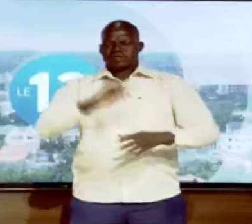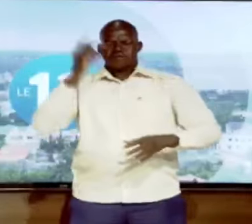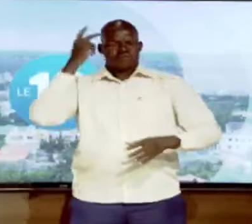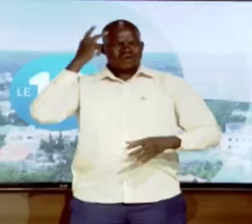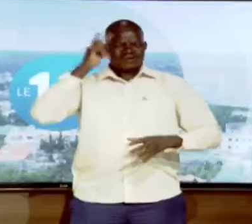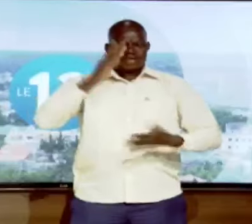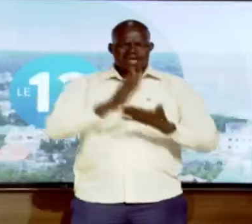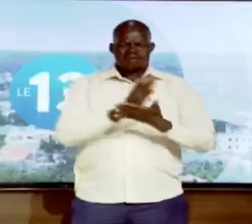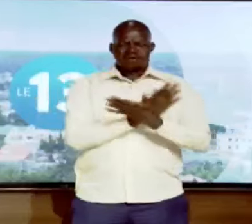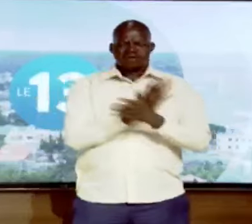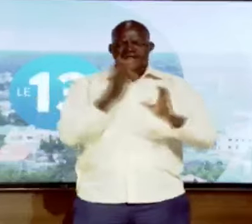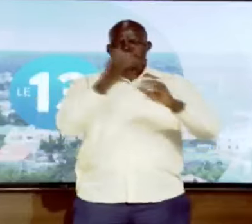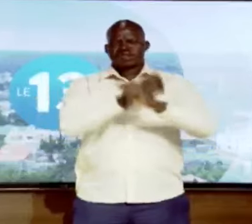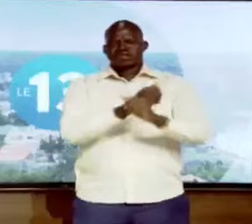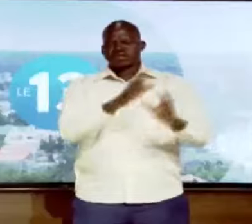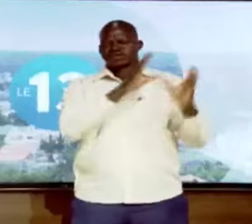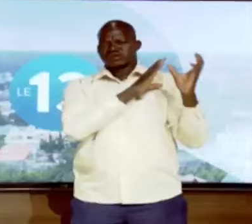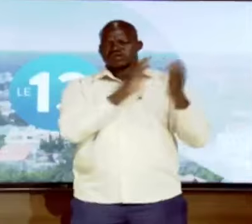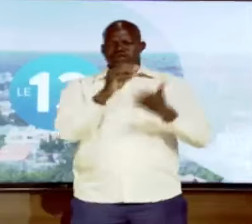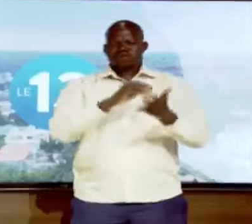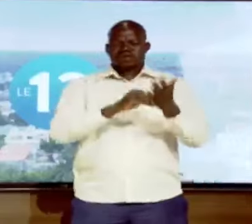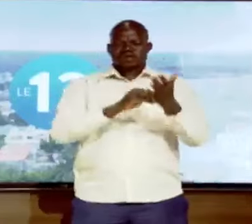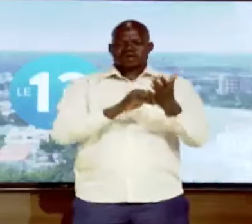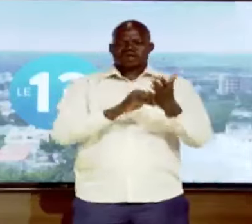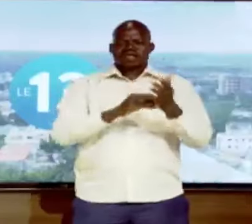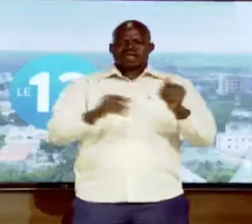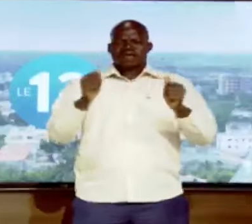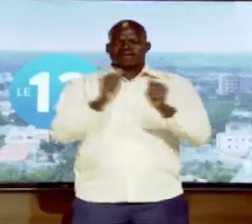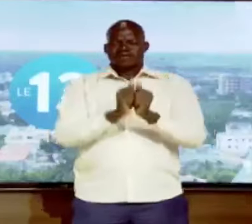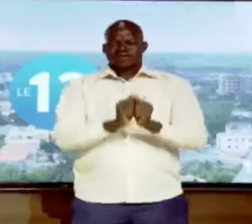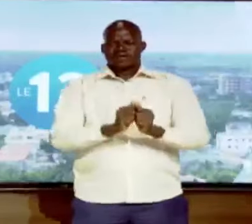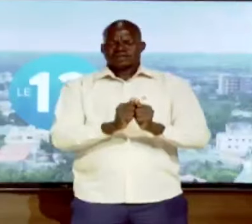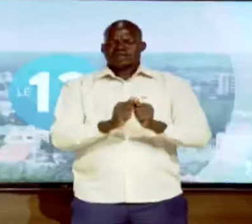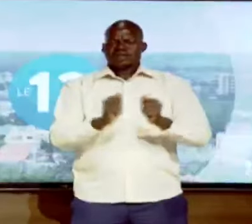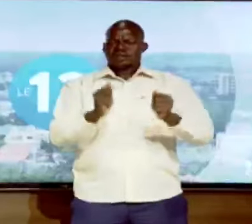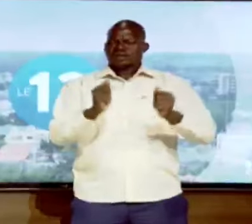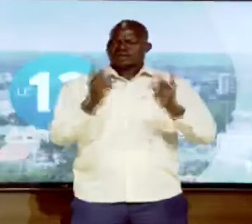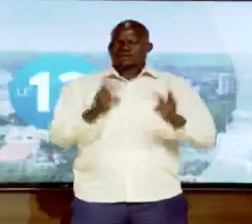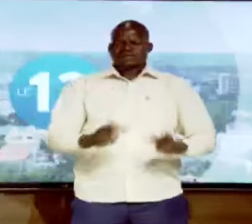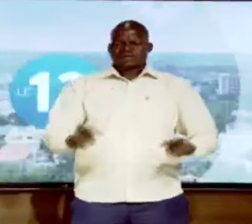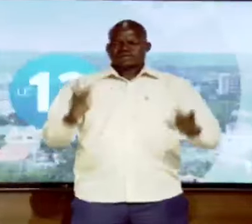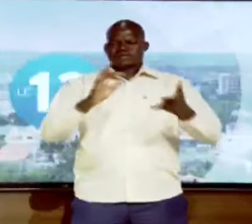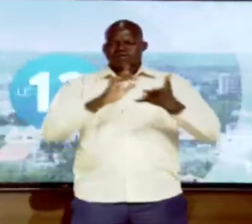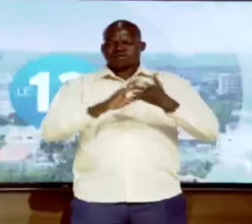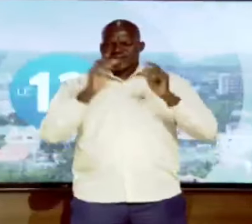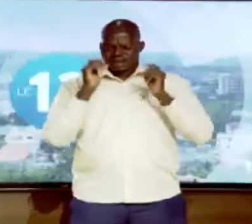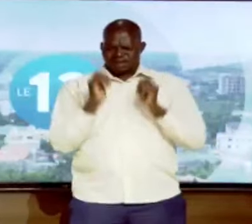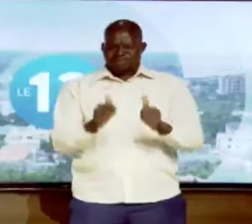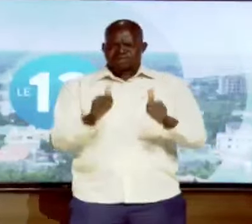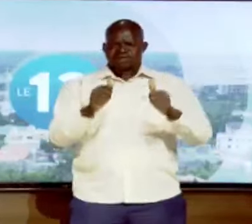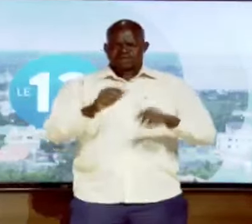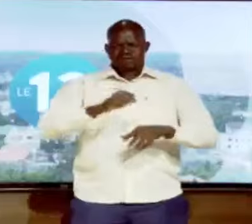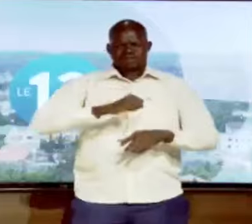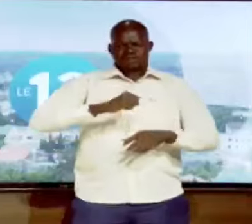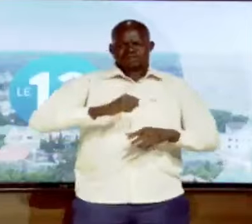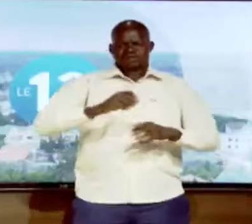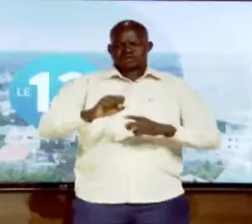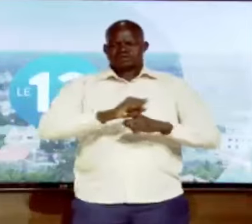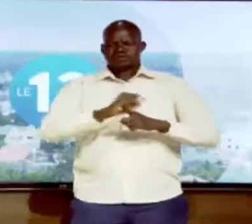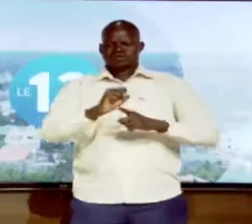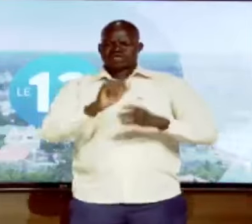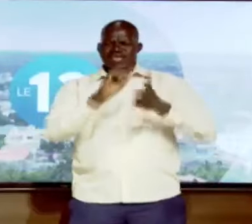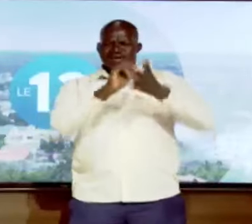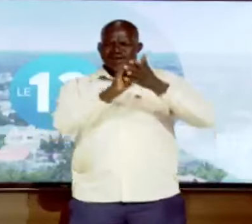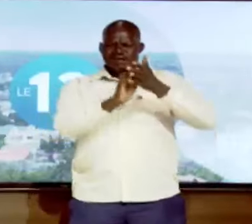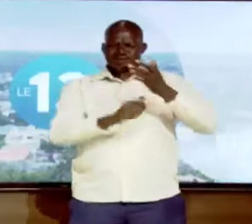améliorer la prise en charge médicale avec à la clé la disponibilité des produits la rapidité et l'efficacité des soins et la réduction